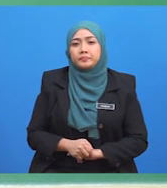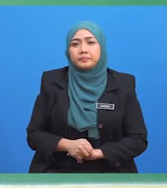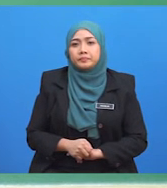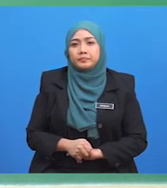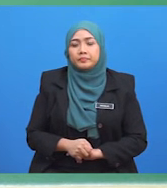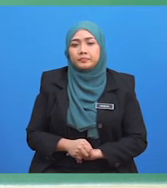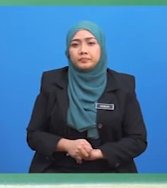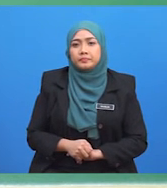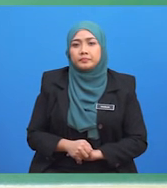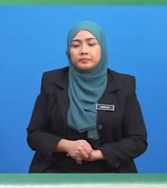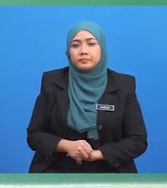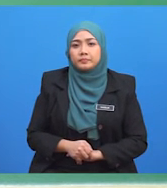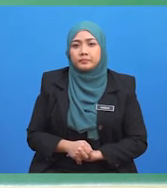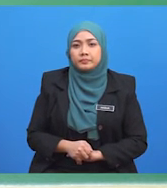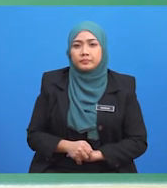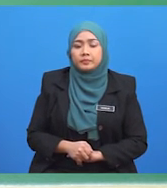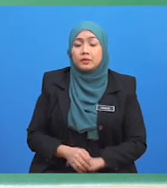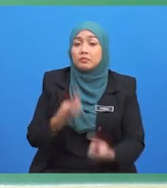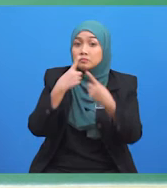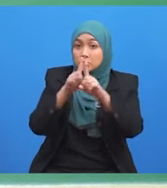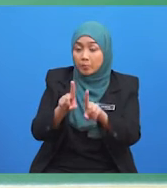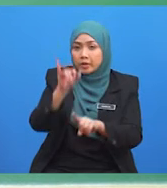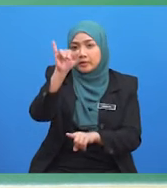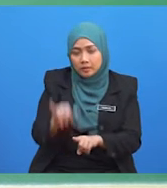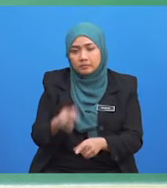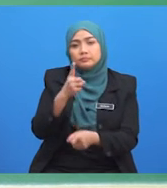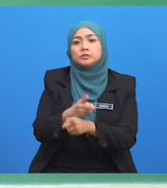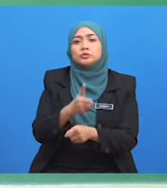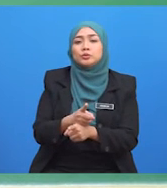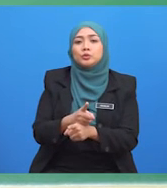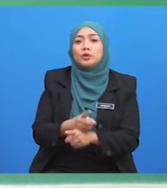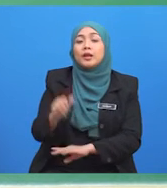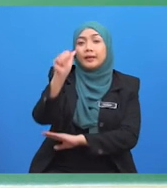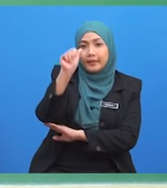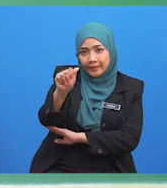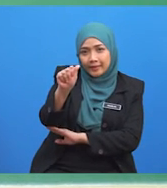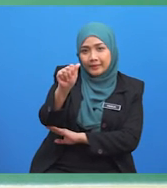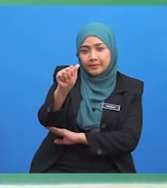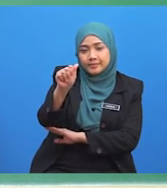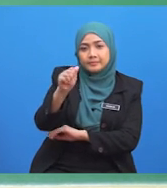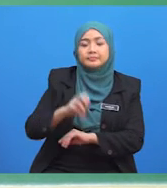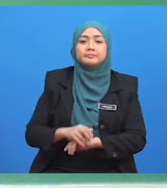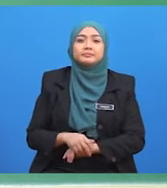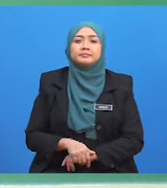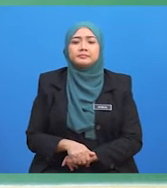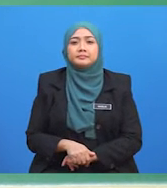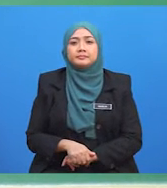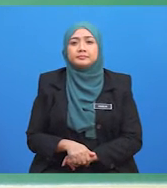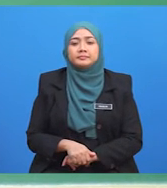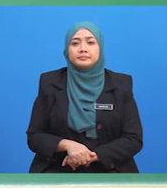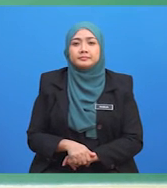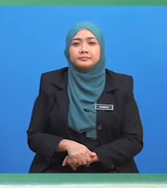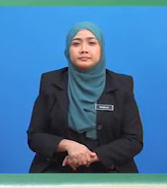sudah, jom kita semak jawapan. Jawapannya adalah A. Menjejaskan ekonomi